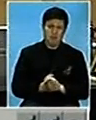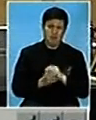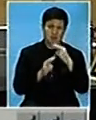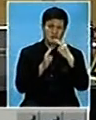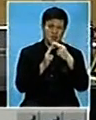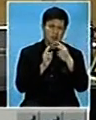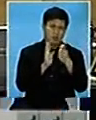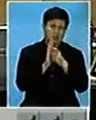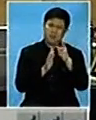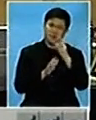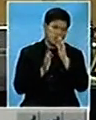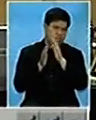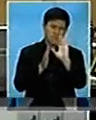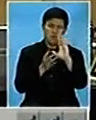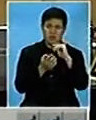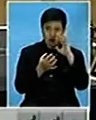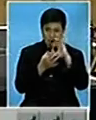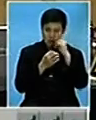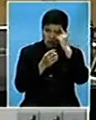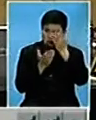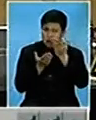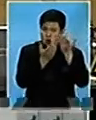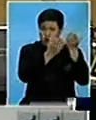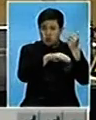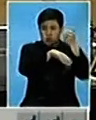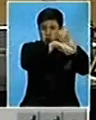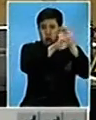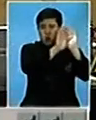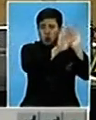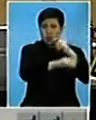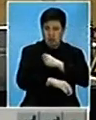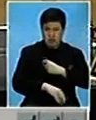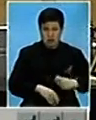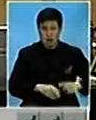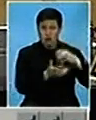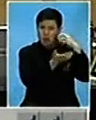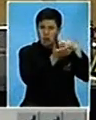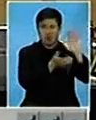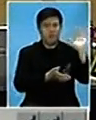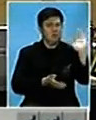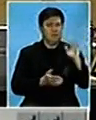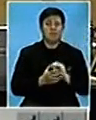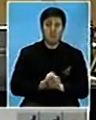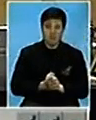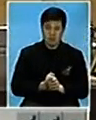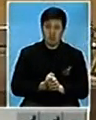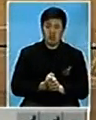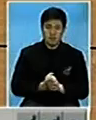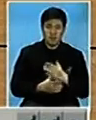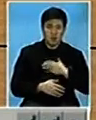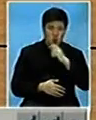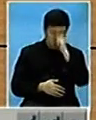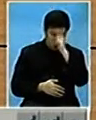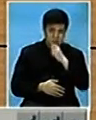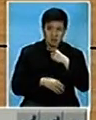ไม่ว่าฝ่ายไหนก็ไม่ดีครับเราต้องเทิดไว้เหลือหัวดีแล้วครับอย่าได้กล่าวถึงพระองค์ท่านเลยนะ ด้วยความเคารพท่านประธ